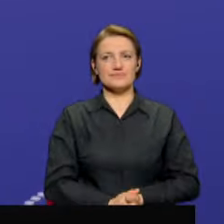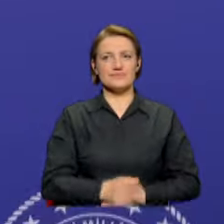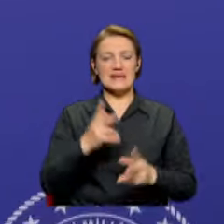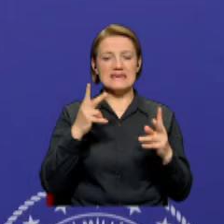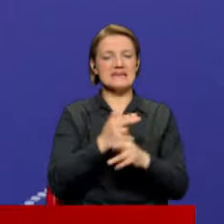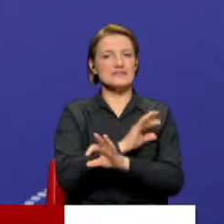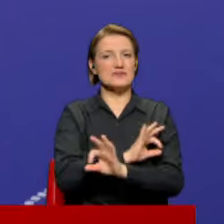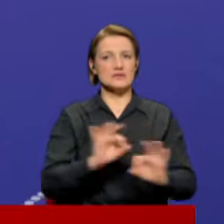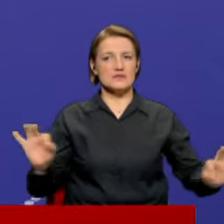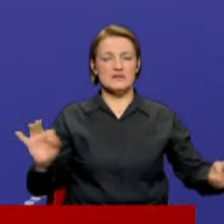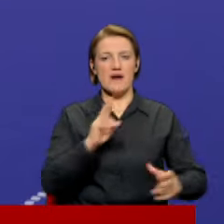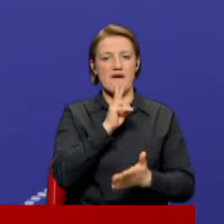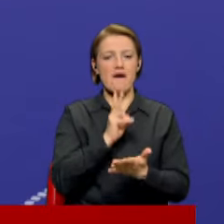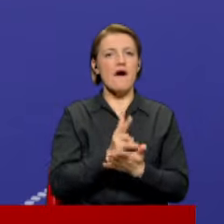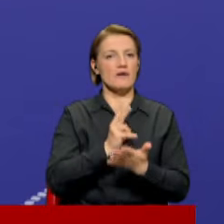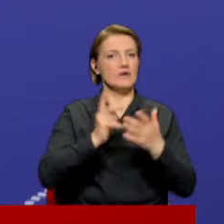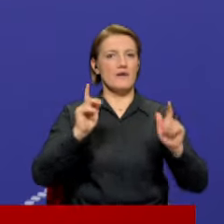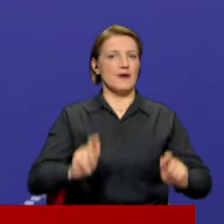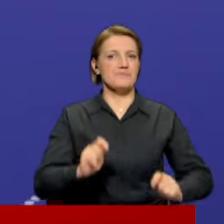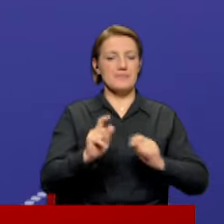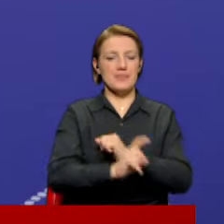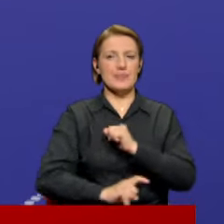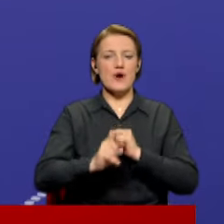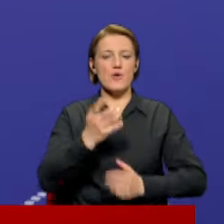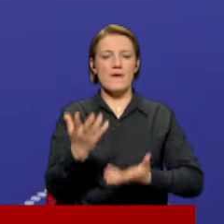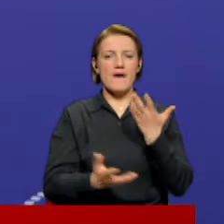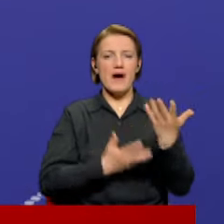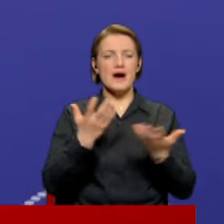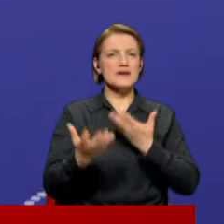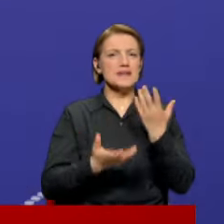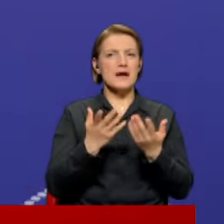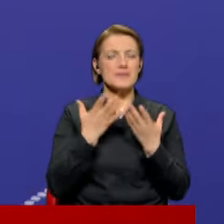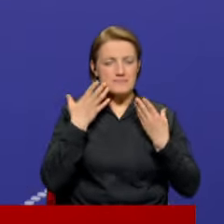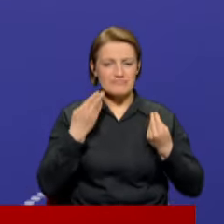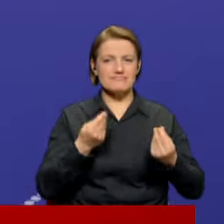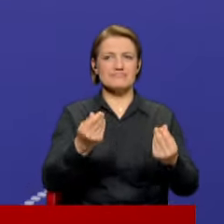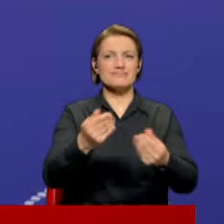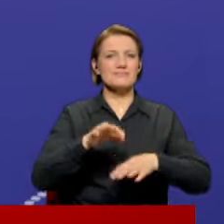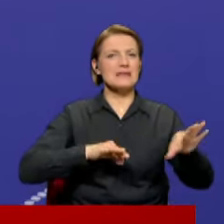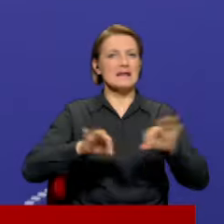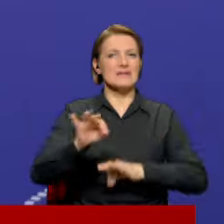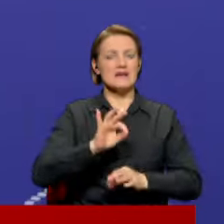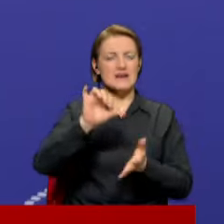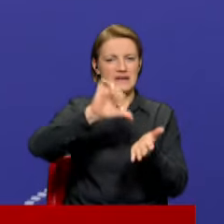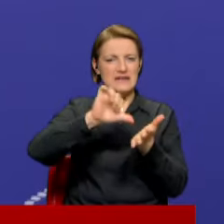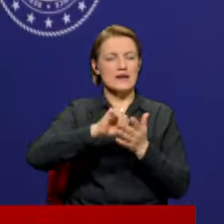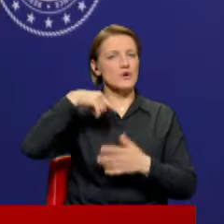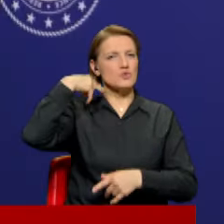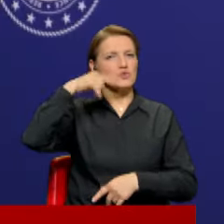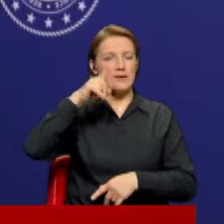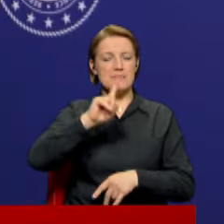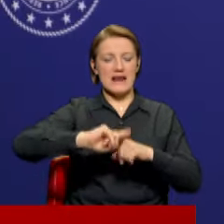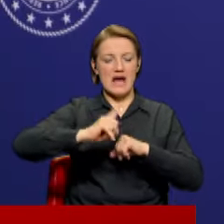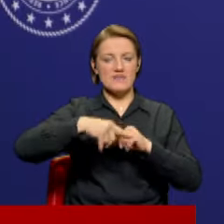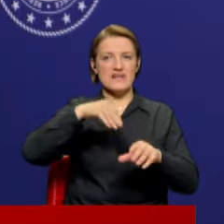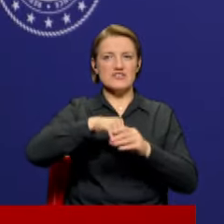Kesintisiz bir şekilde ve kararlılıkla uyguladığımız terörü kaynağında yok etme stratejisiyle Irak ve Suriye'nin kuzeyi dahil son bir haftada